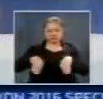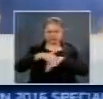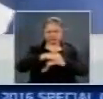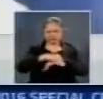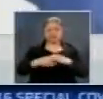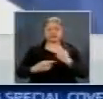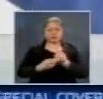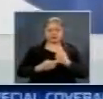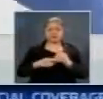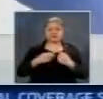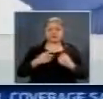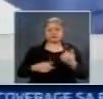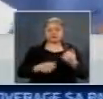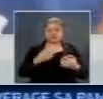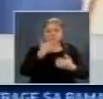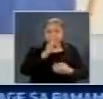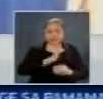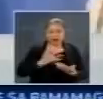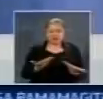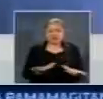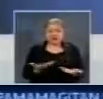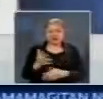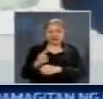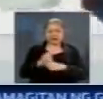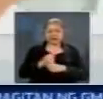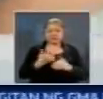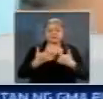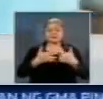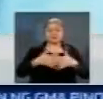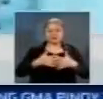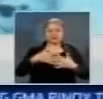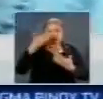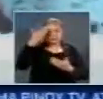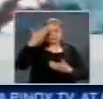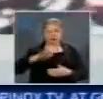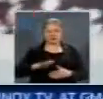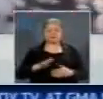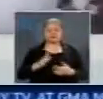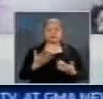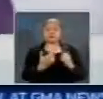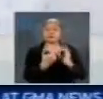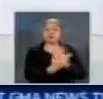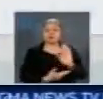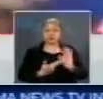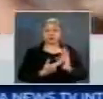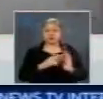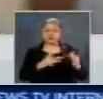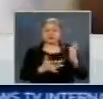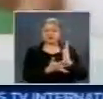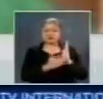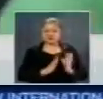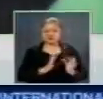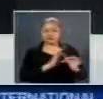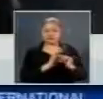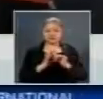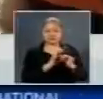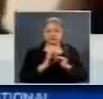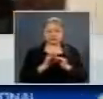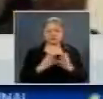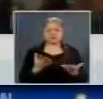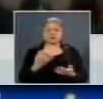sa mga nasisira. Ngayon kung saan kukunin yon ay hindi pa niya alam. Ang kanyang role dito ay mag-coordinate sa